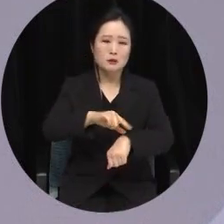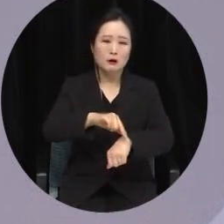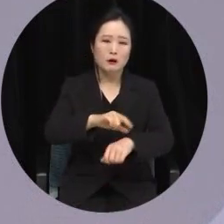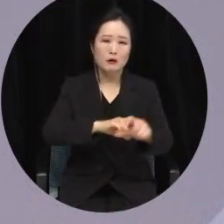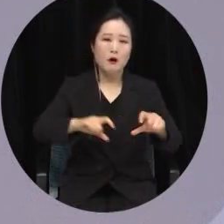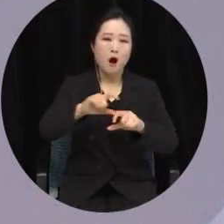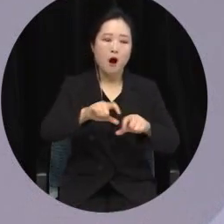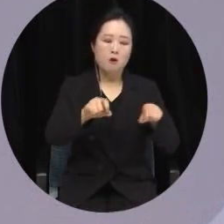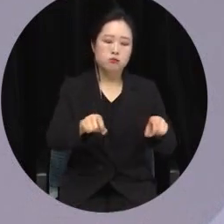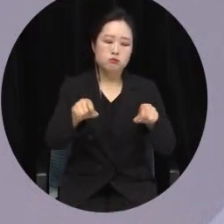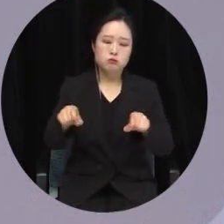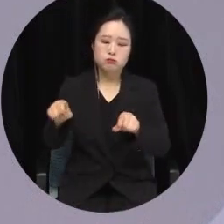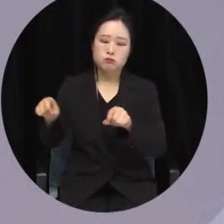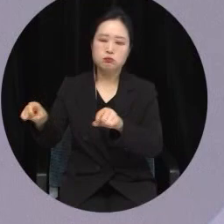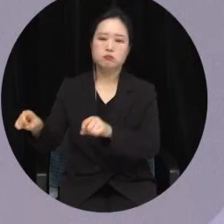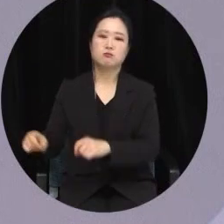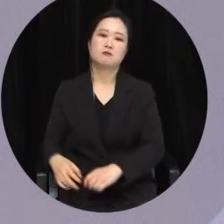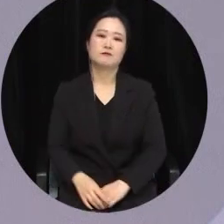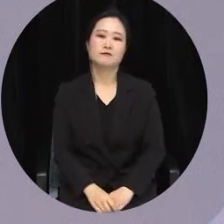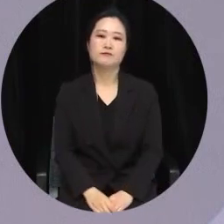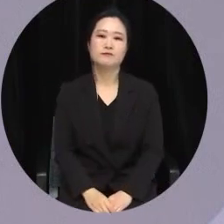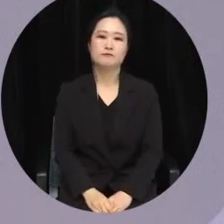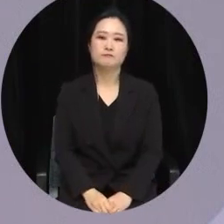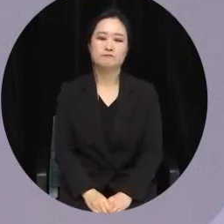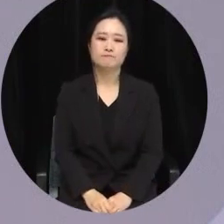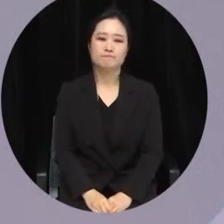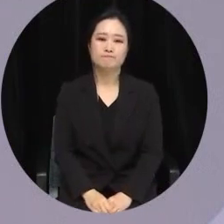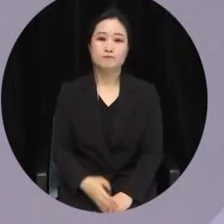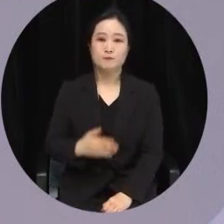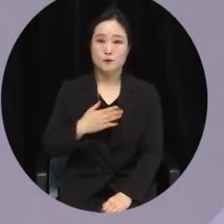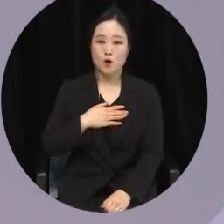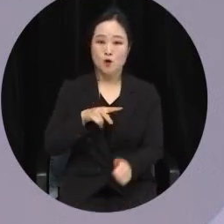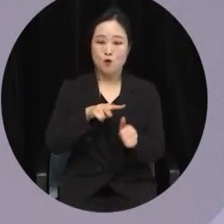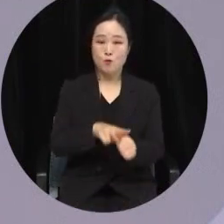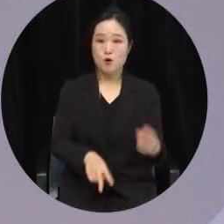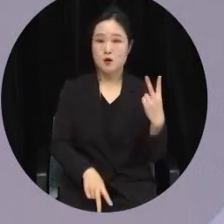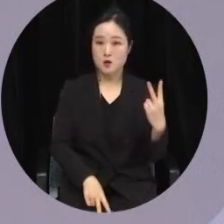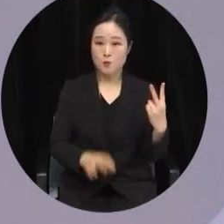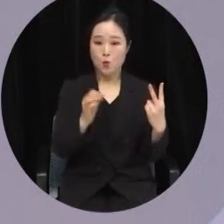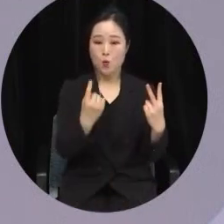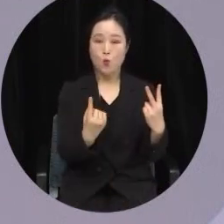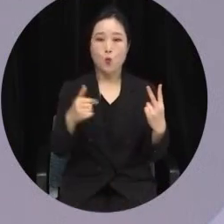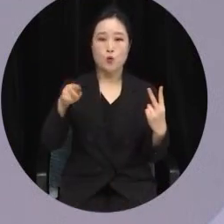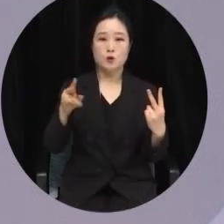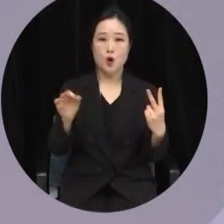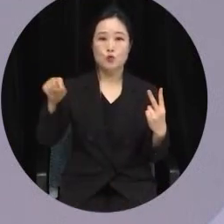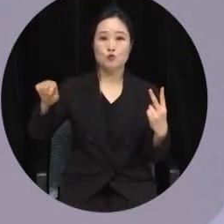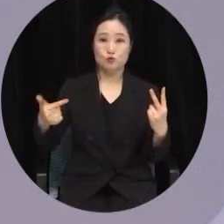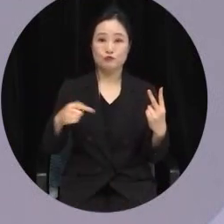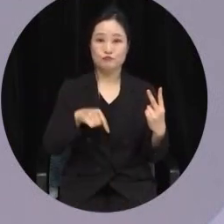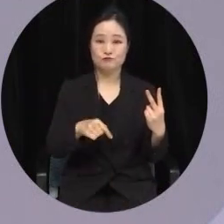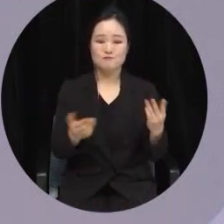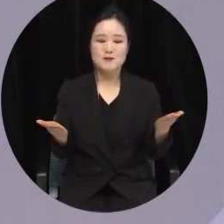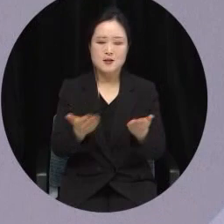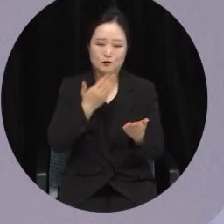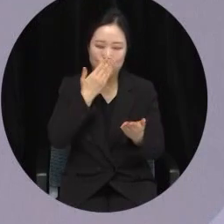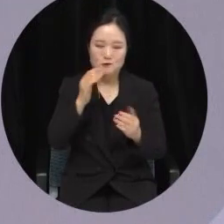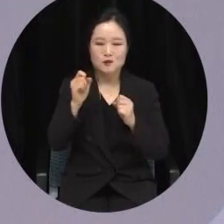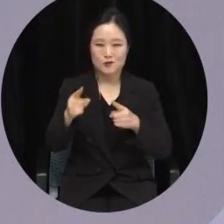될지 모릅니다. 기호 2번 저 오경훈에게 일할 기회를